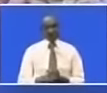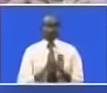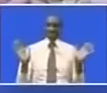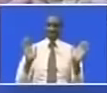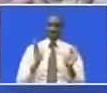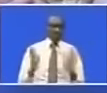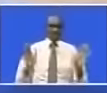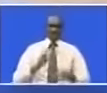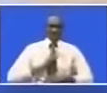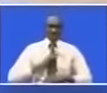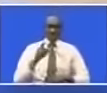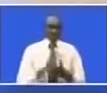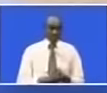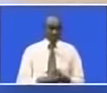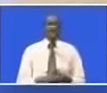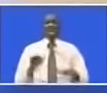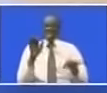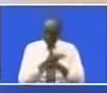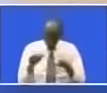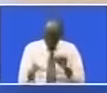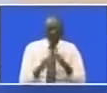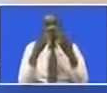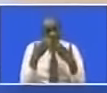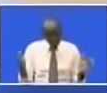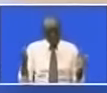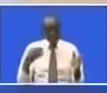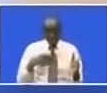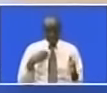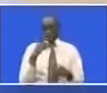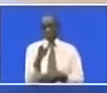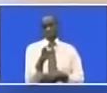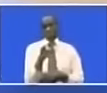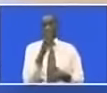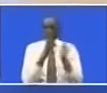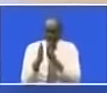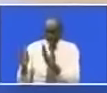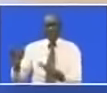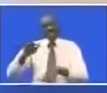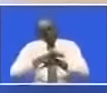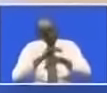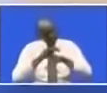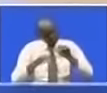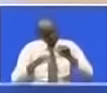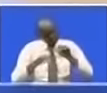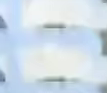basi inatosha. Mambo yote limesha kamilisha kama yalivyopangwa na utaratibu ulivyopangiliwa.